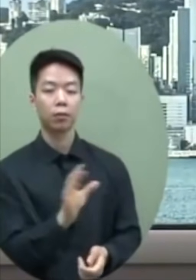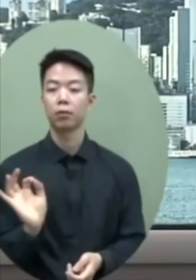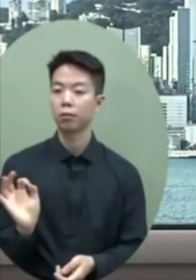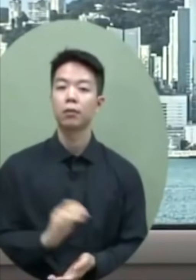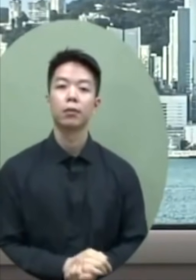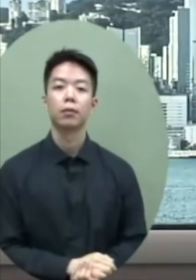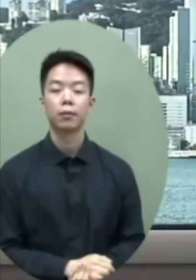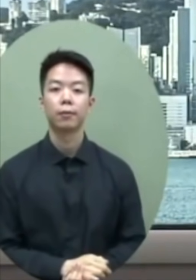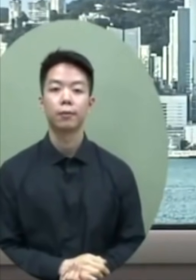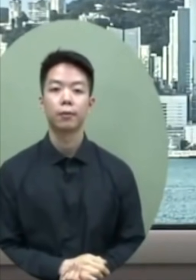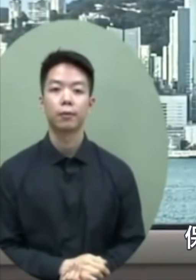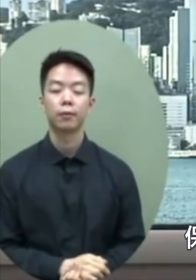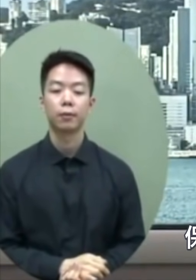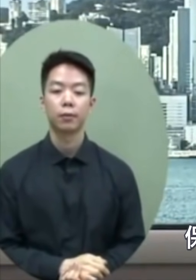Okay.